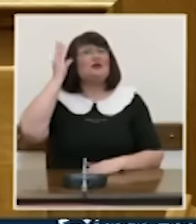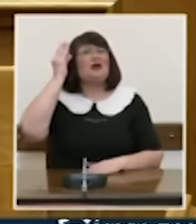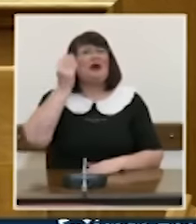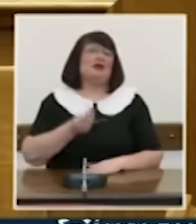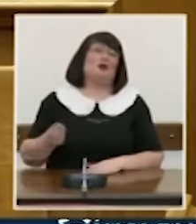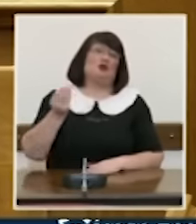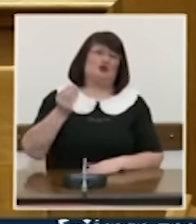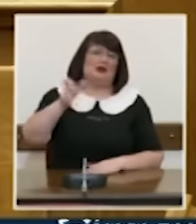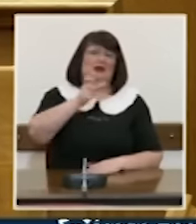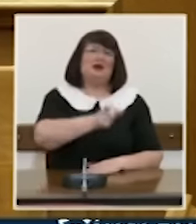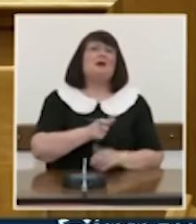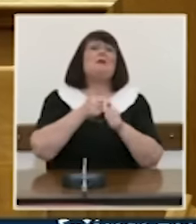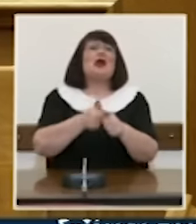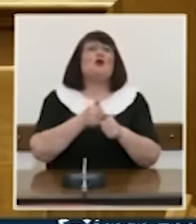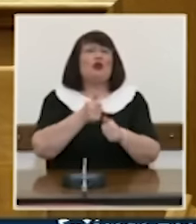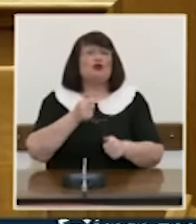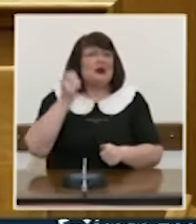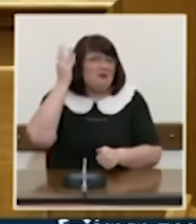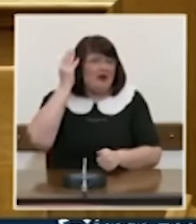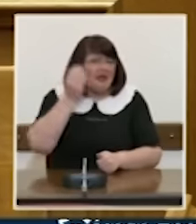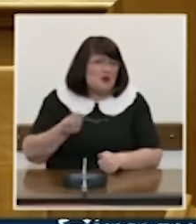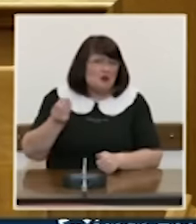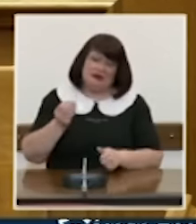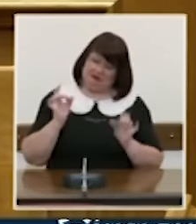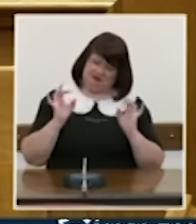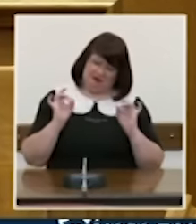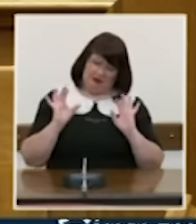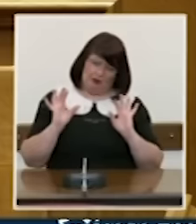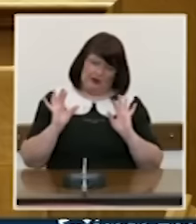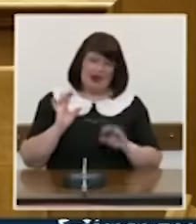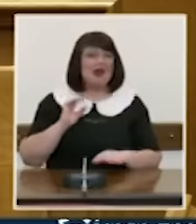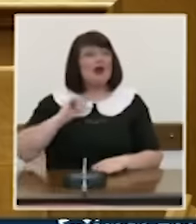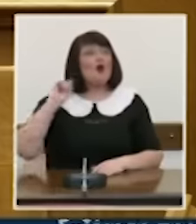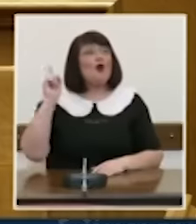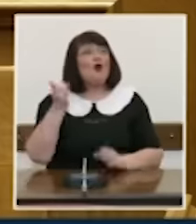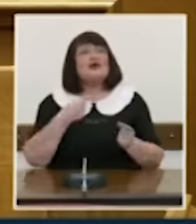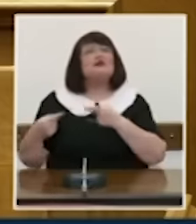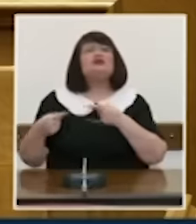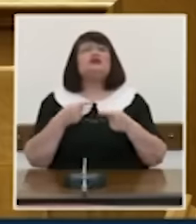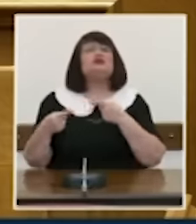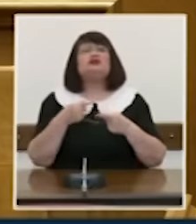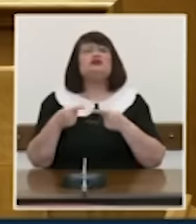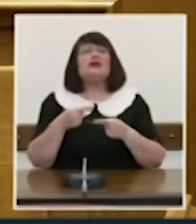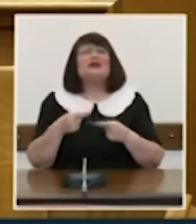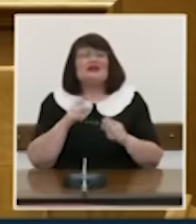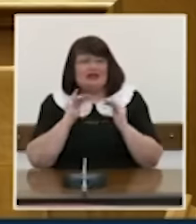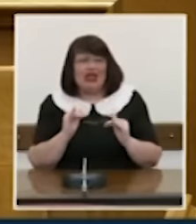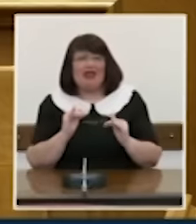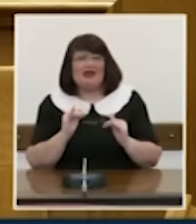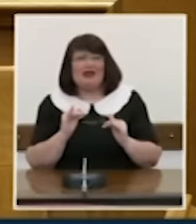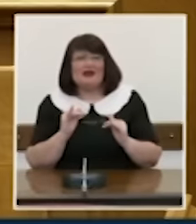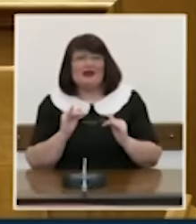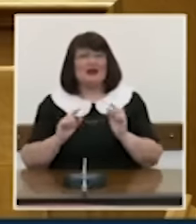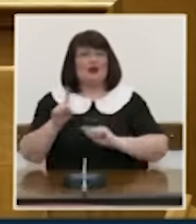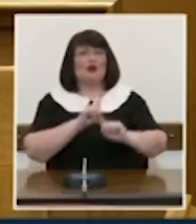και όσοι μας παρακολουθούν. Όλη η αντιπαράθεση περιστρέφεται και σήμερα γύρω από το ποιος είναι